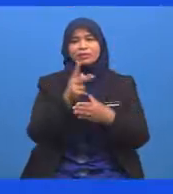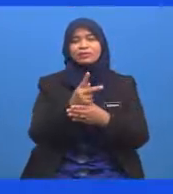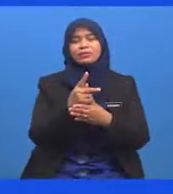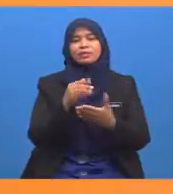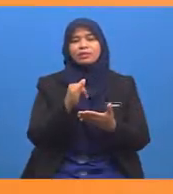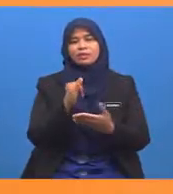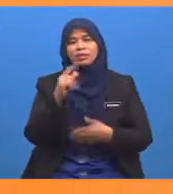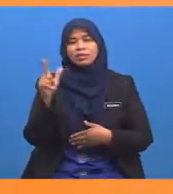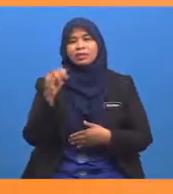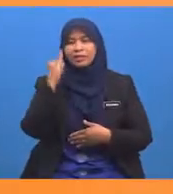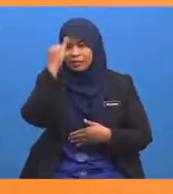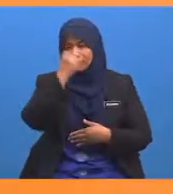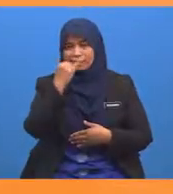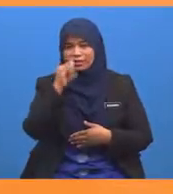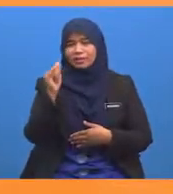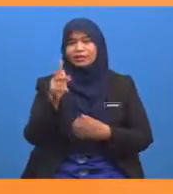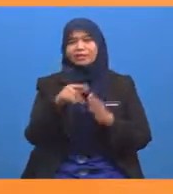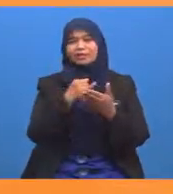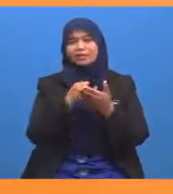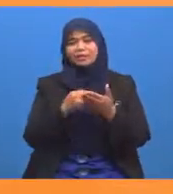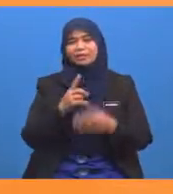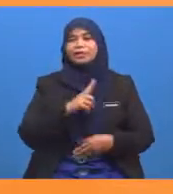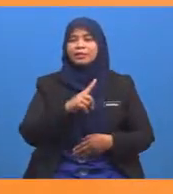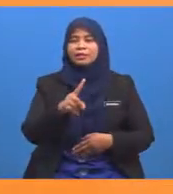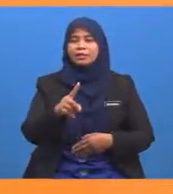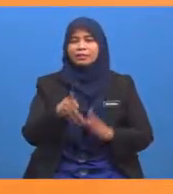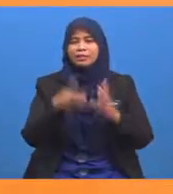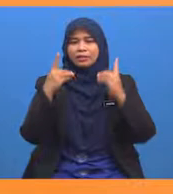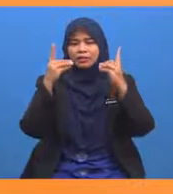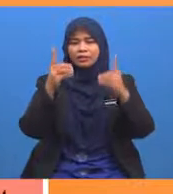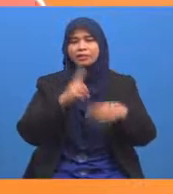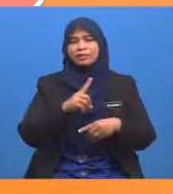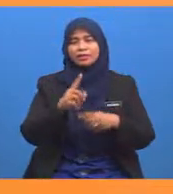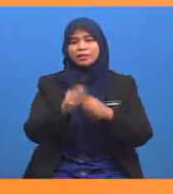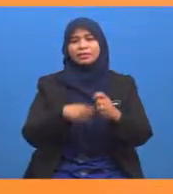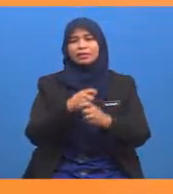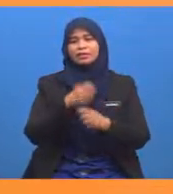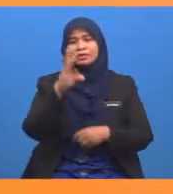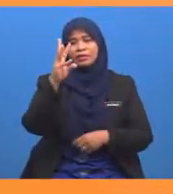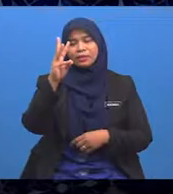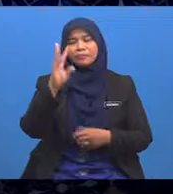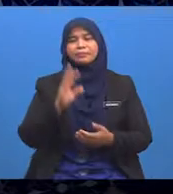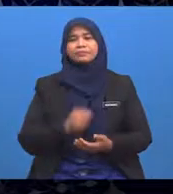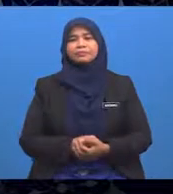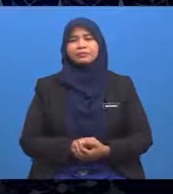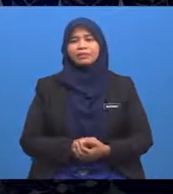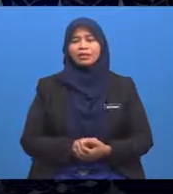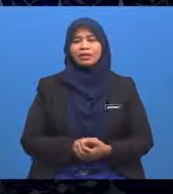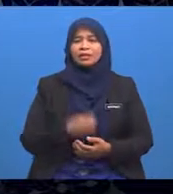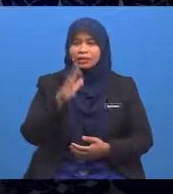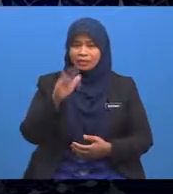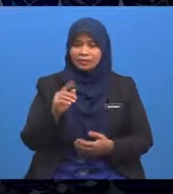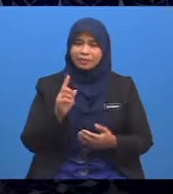ialah Indahnya Kesenian Islam, Pendidikan Islam Tahun 6 Bidang Jawi. Sebelum